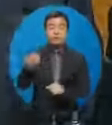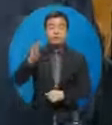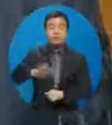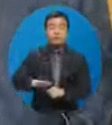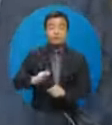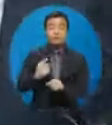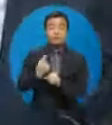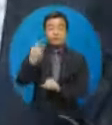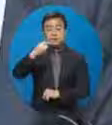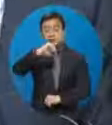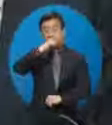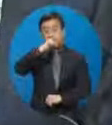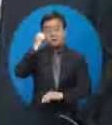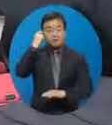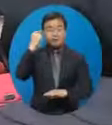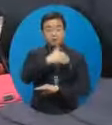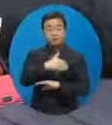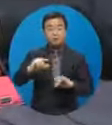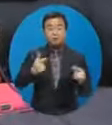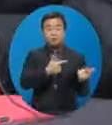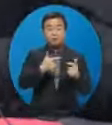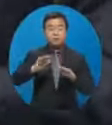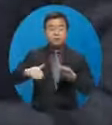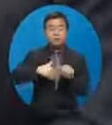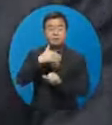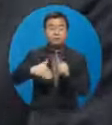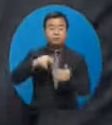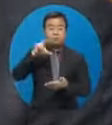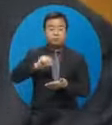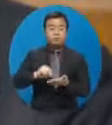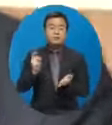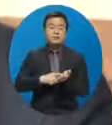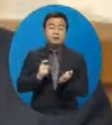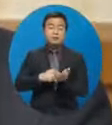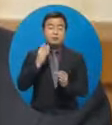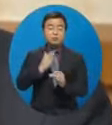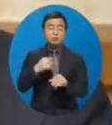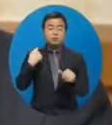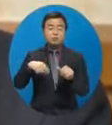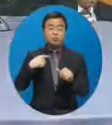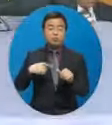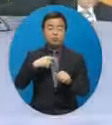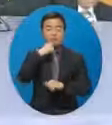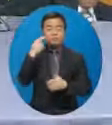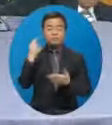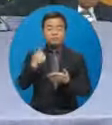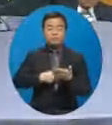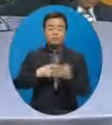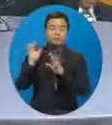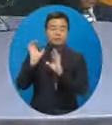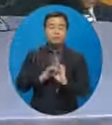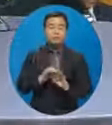다른 현안 처리에 쫓길 가능성이 높아 교육 현장의 피해는 계속될 것으로 보입니다. EBS 뉴스 이상미입니다.